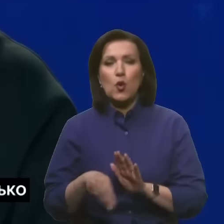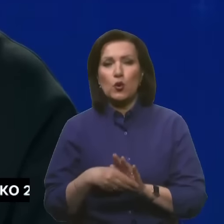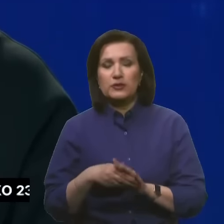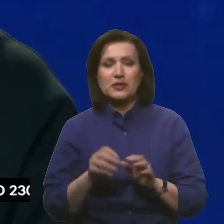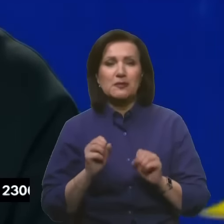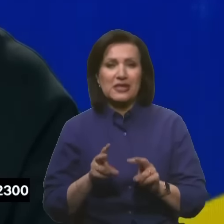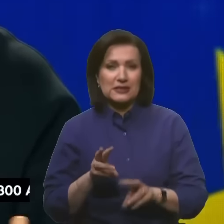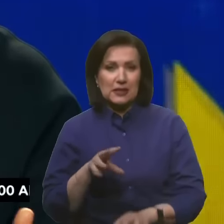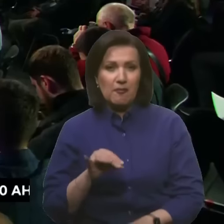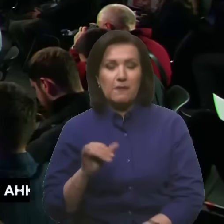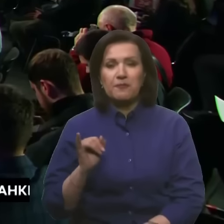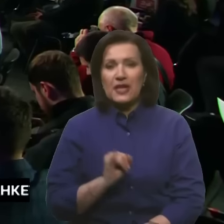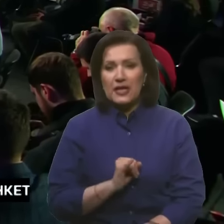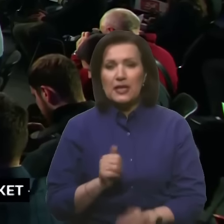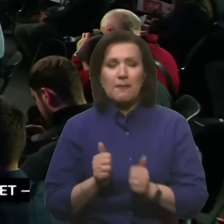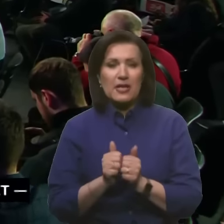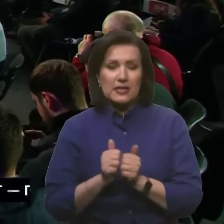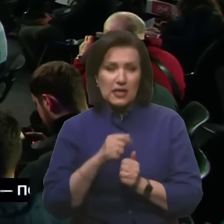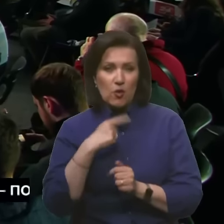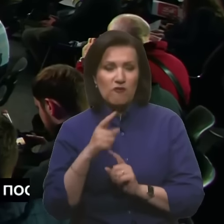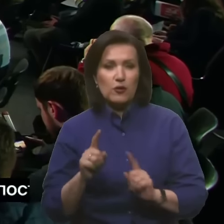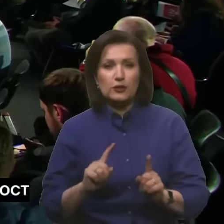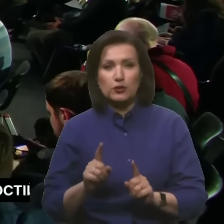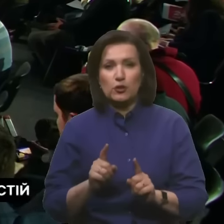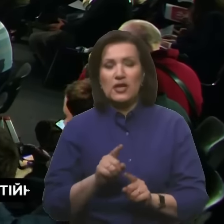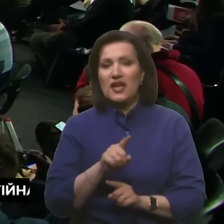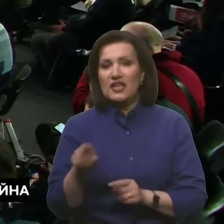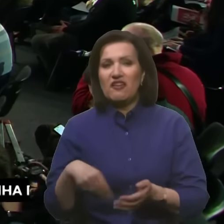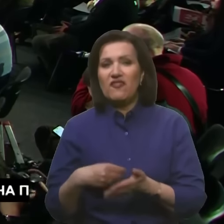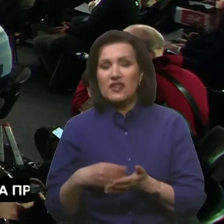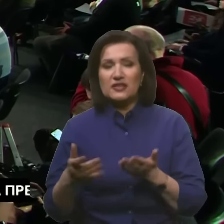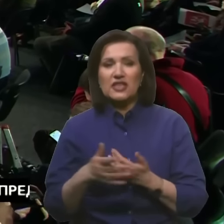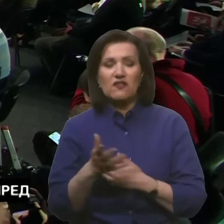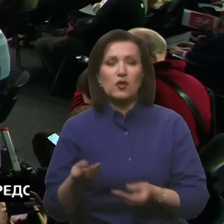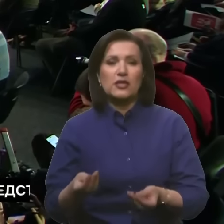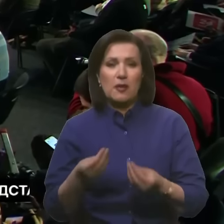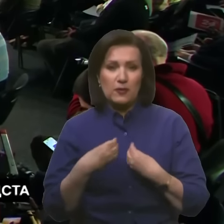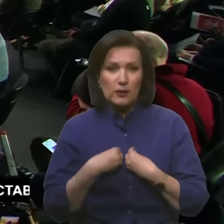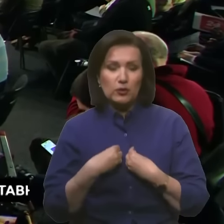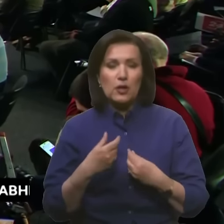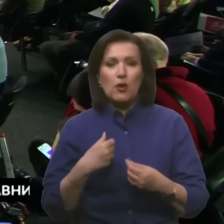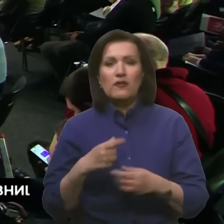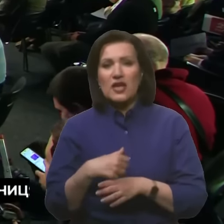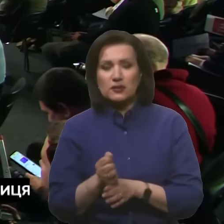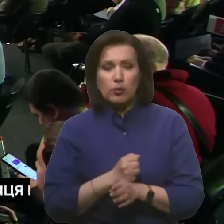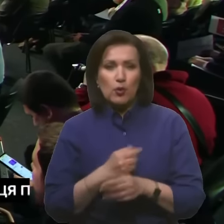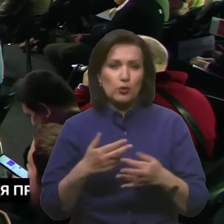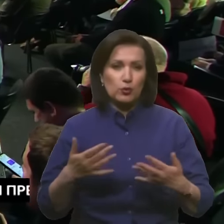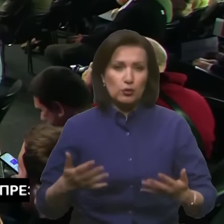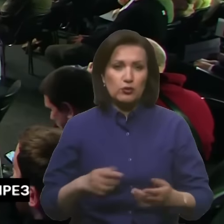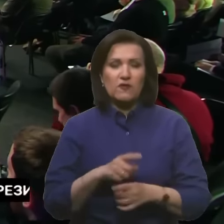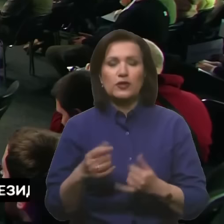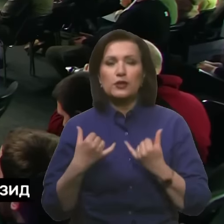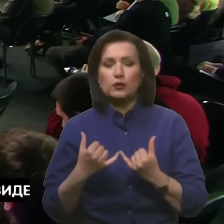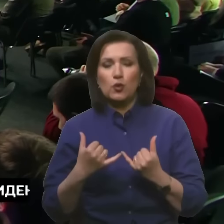корупційними ризиками, і партнери говорять, що їх фінанси, які вони нам надають на зброю, то, що